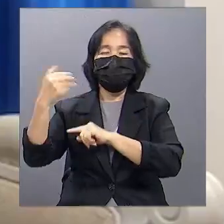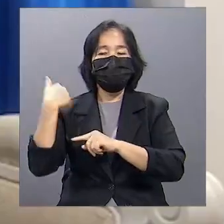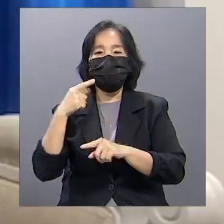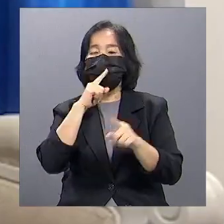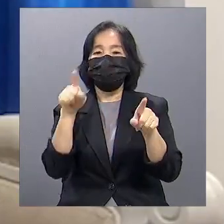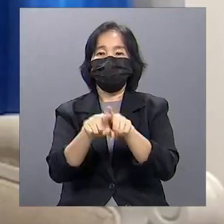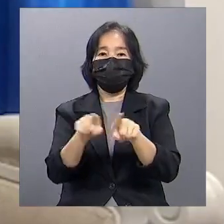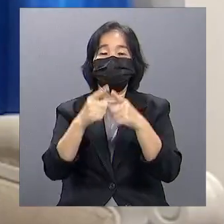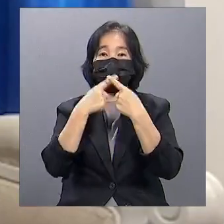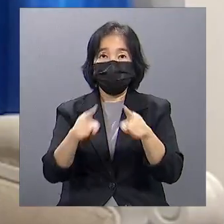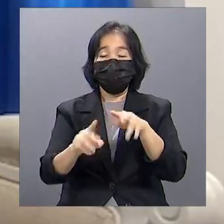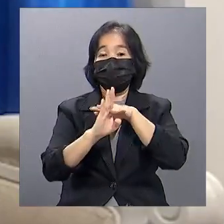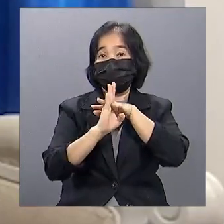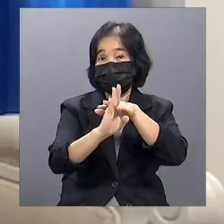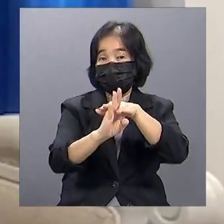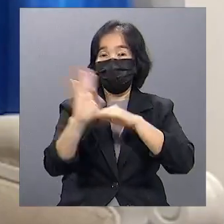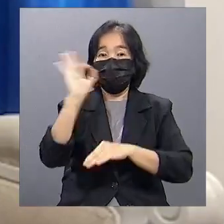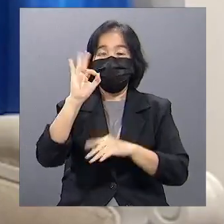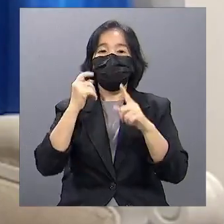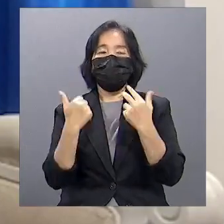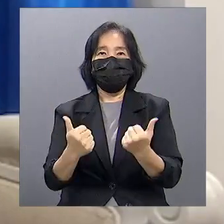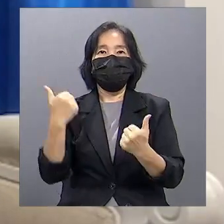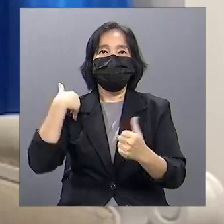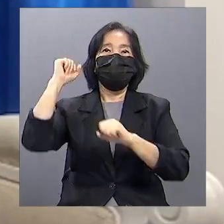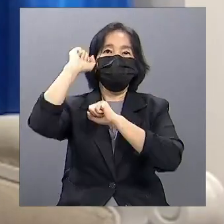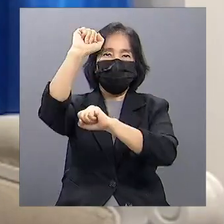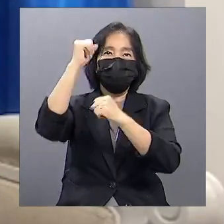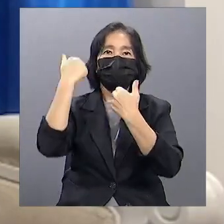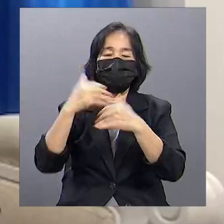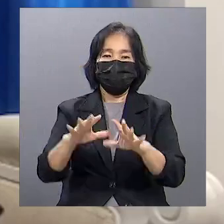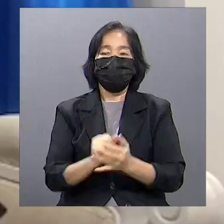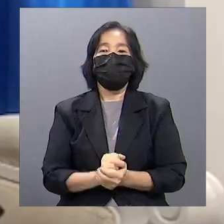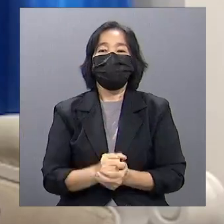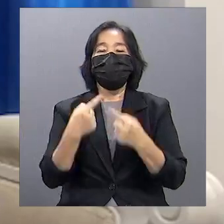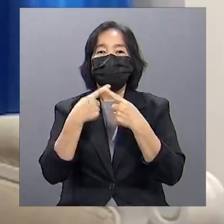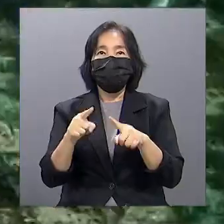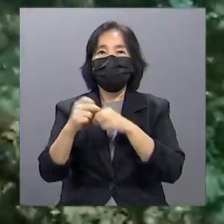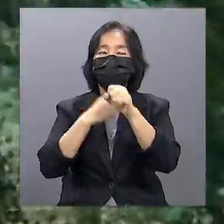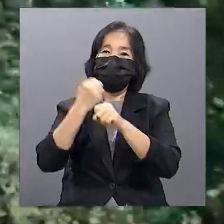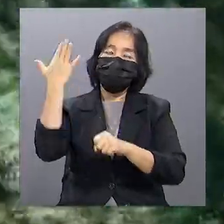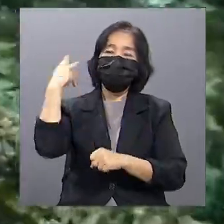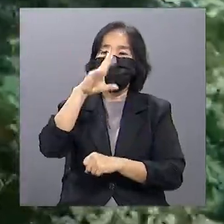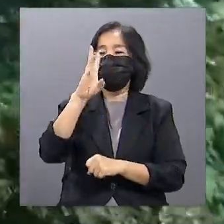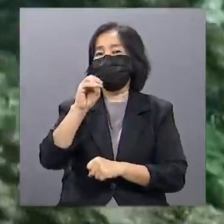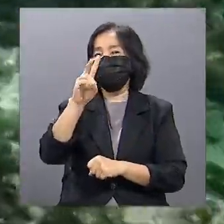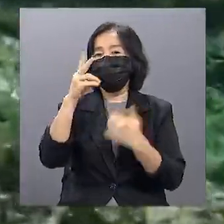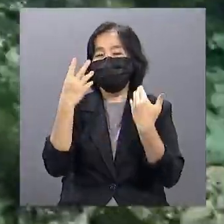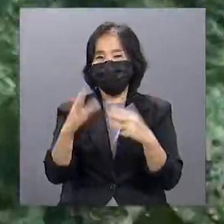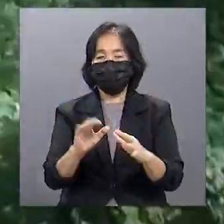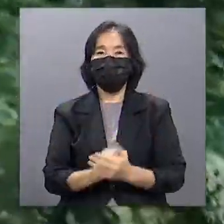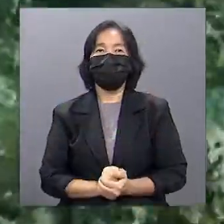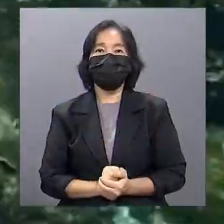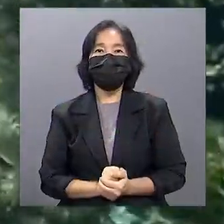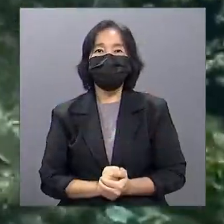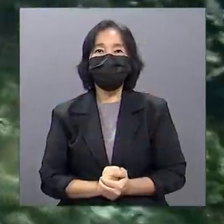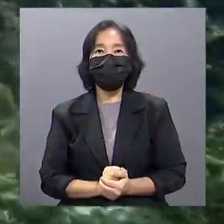าฬเนี่ยตอนนี้ได้ประกาศเป็นสัตว์ป่าสงวนไปแล้วเมื่อปี2562นะคะส่วนปริมาณของฉล